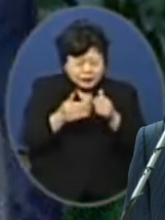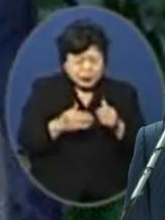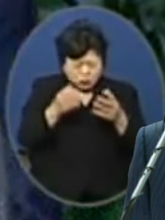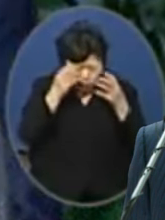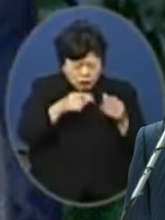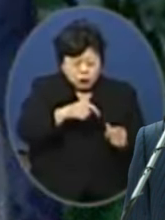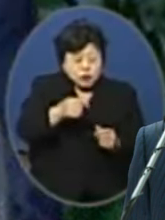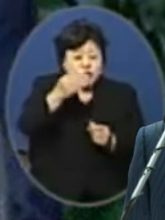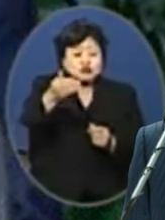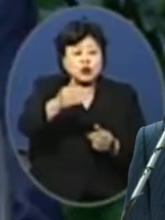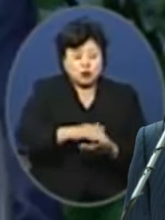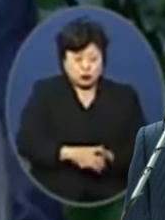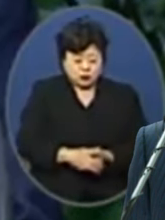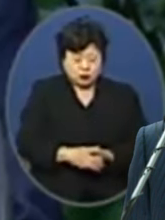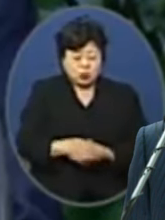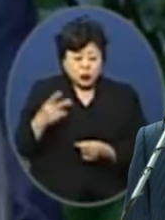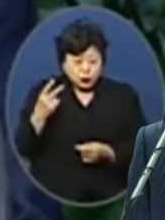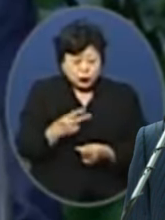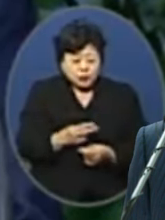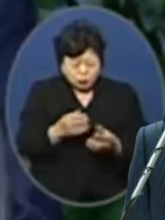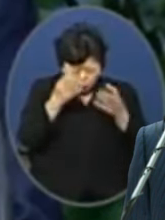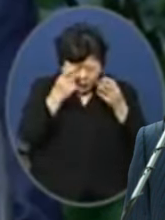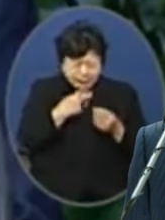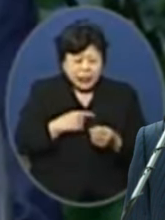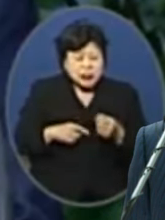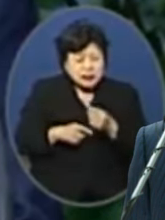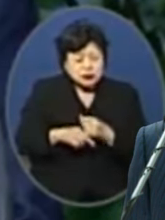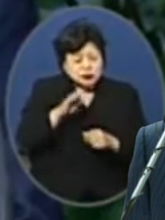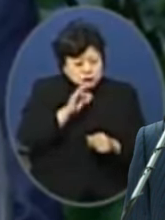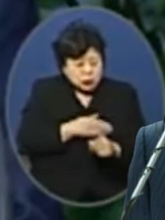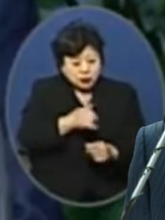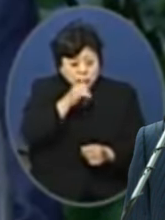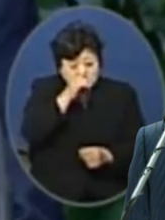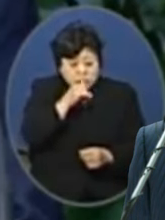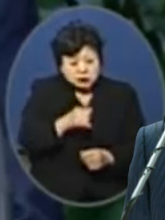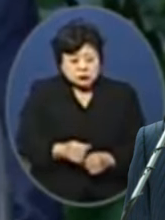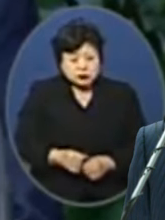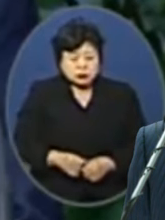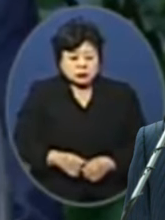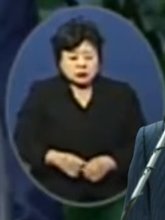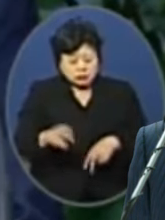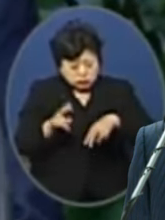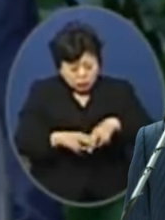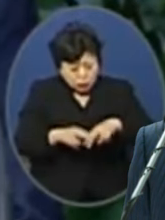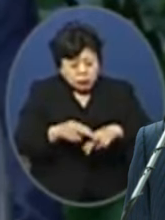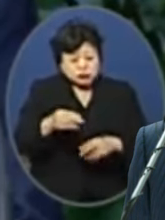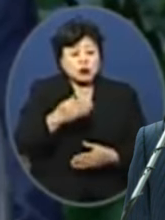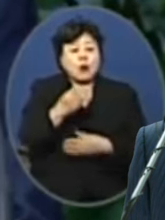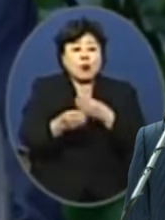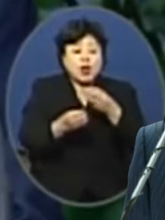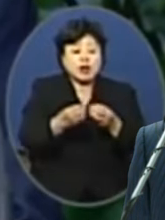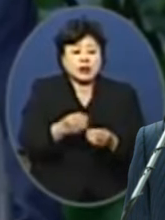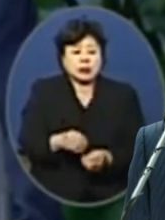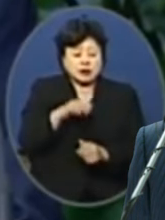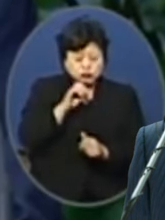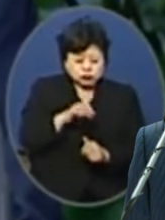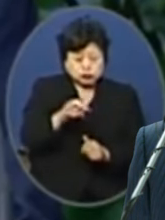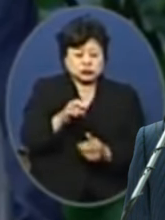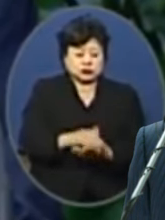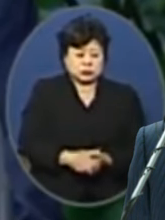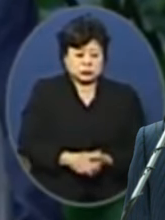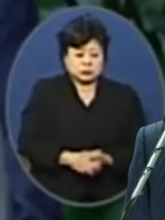고난에서 기도하시고을 당하는이가 잘못해서 당하면 징계를 리고 하도록 꾸짖는